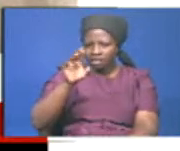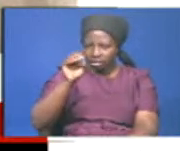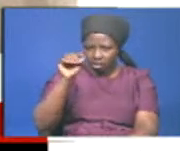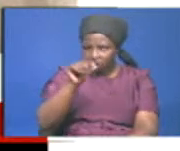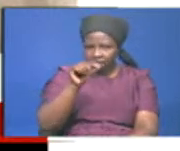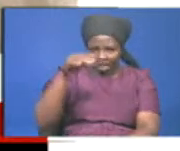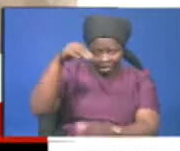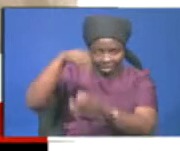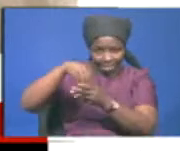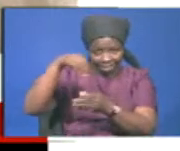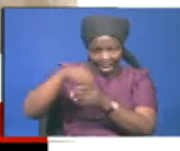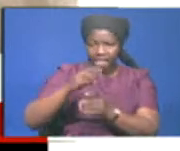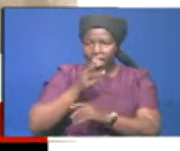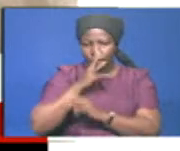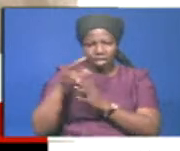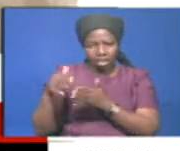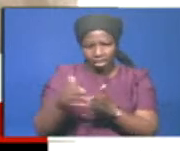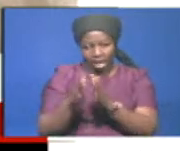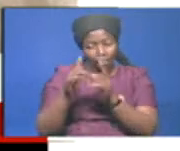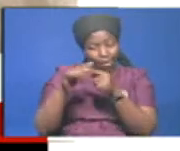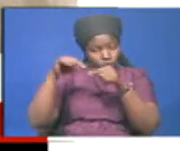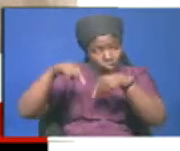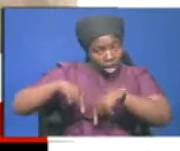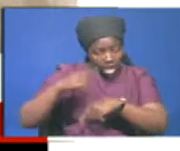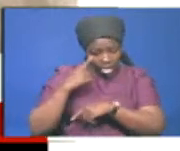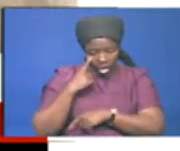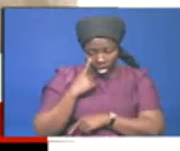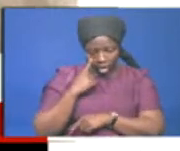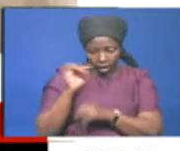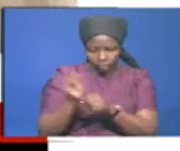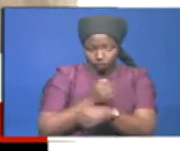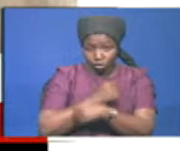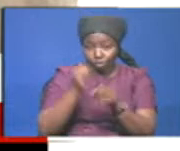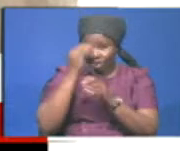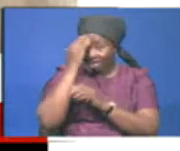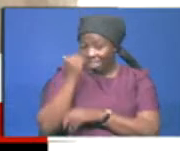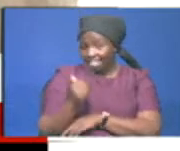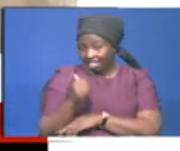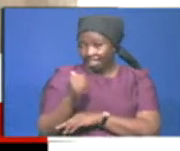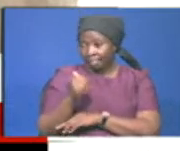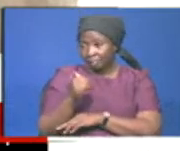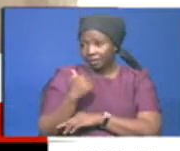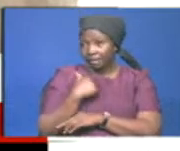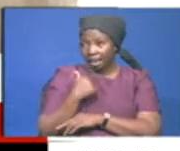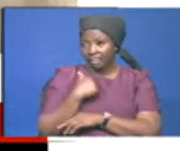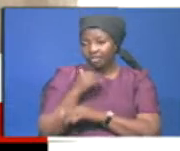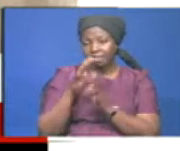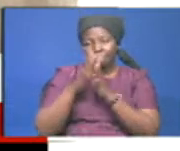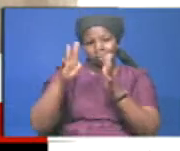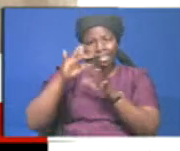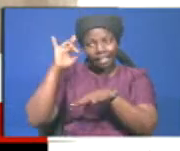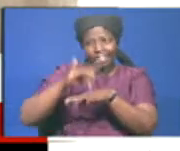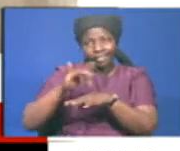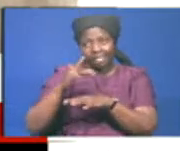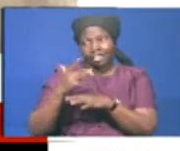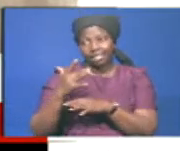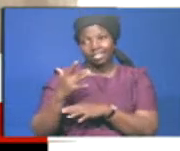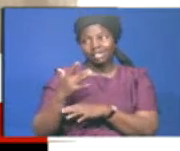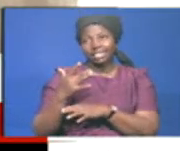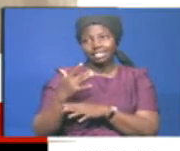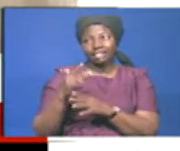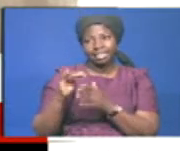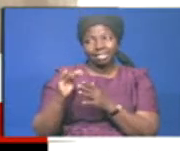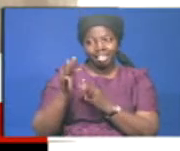hauwezi pata hata hizo chura kwa sababu imekuwa na madhara makubwa. Na ukiangalia mara